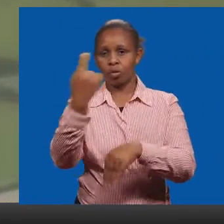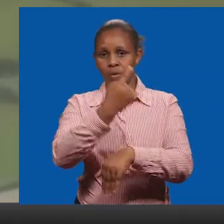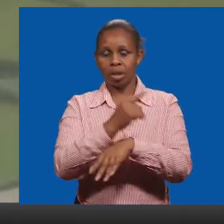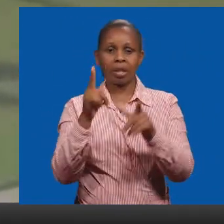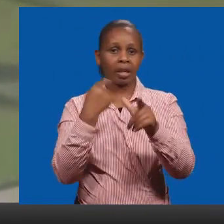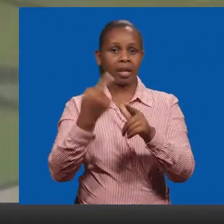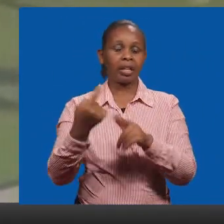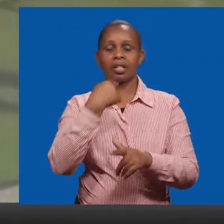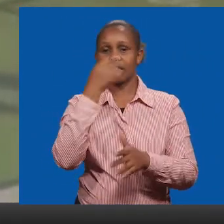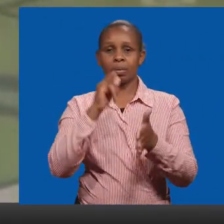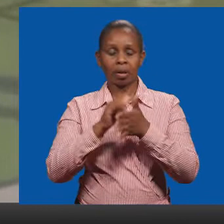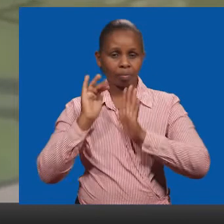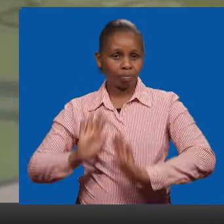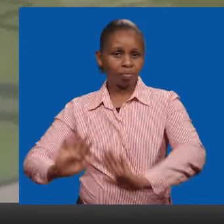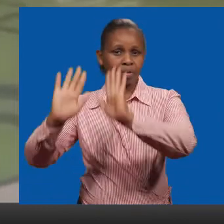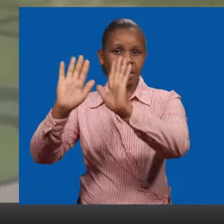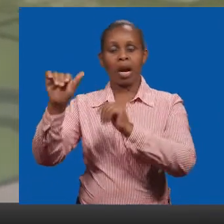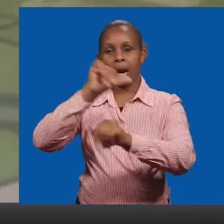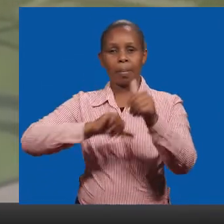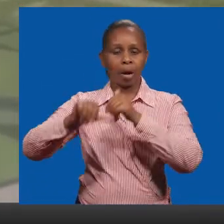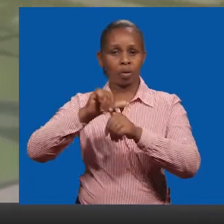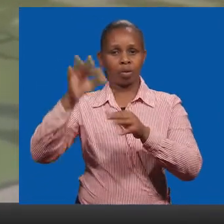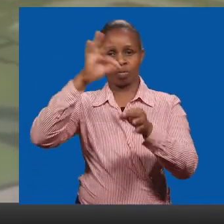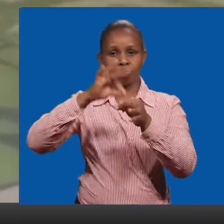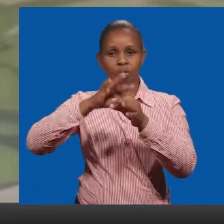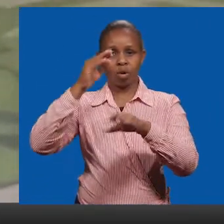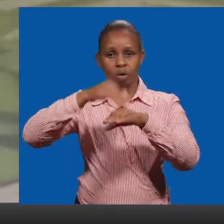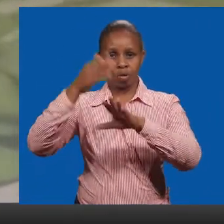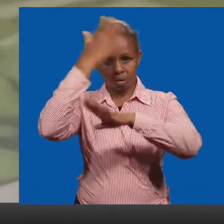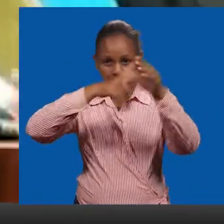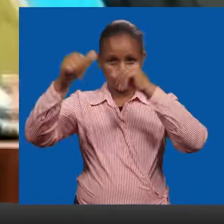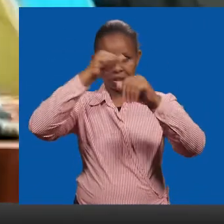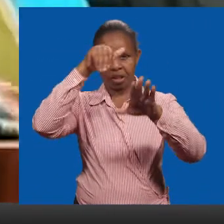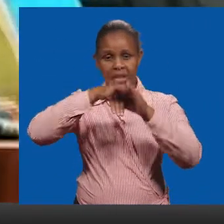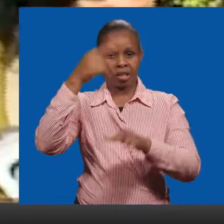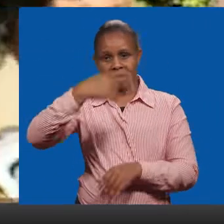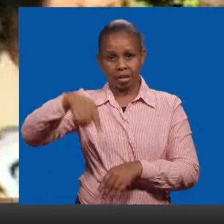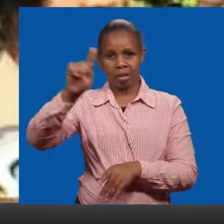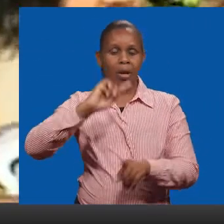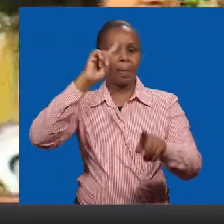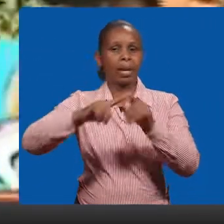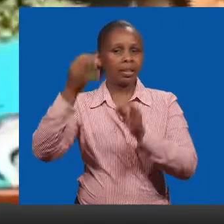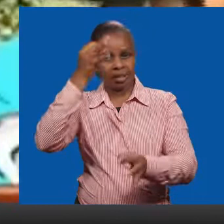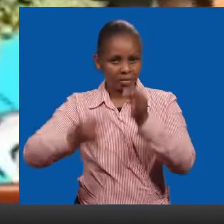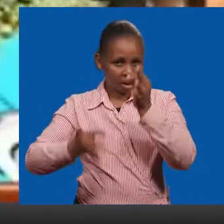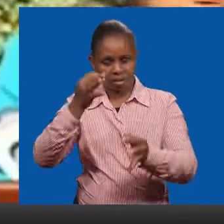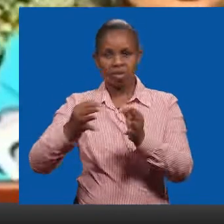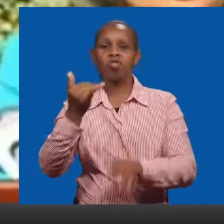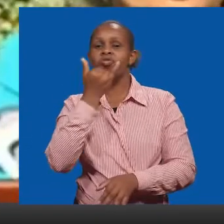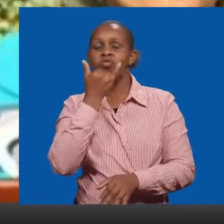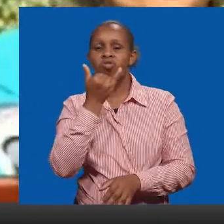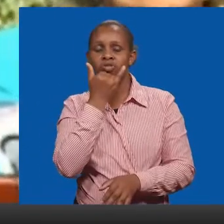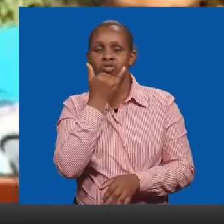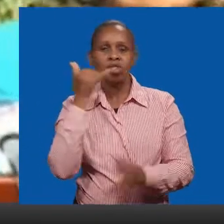akijiuzulu mapema leo akisema kuwa matendo yake ya kujitenga na matokeo ya kura za urais yalifanyika kwa roho nzuri ila yaliweza